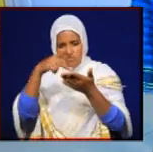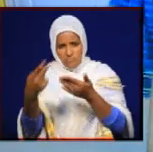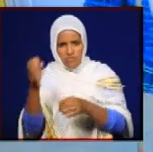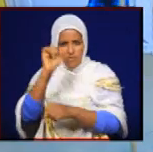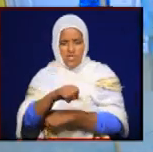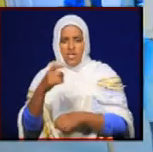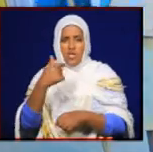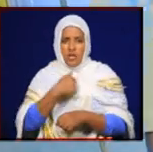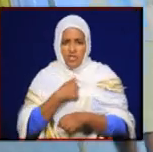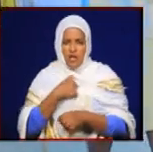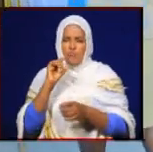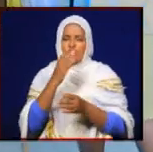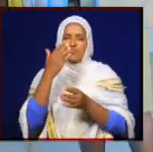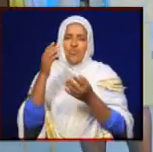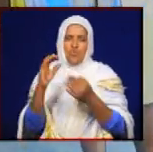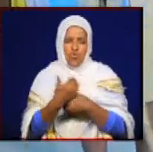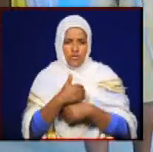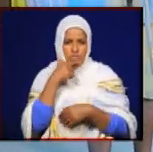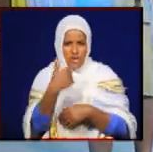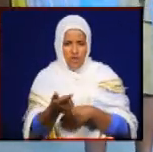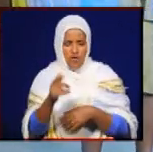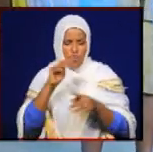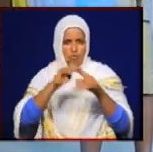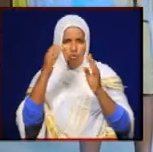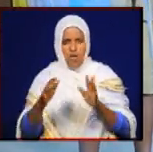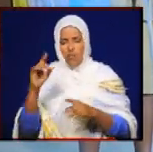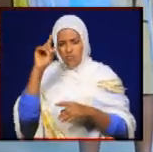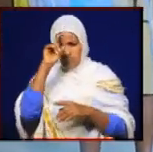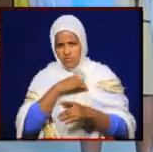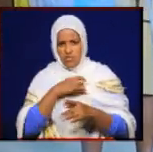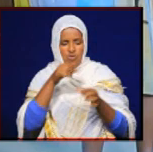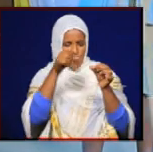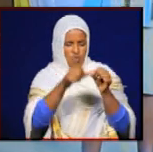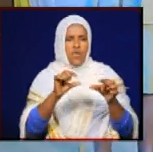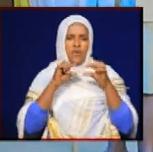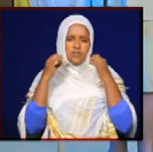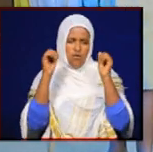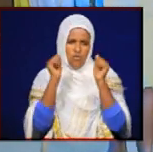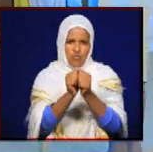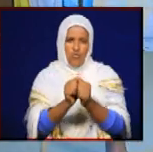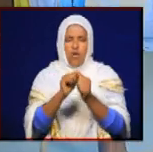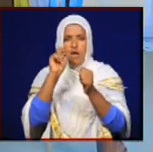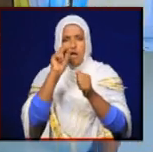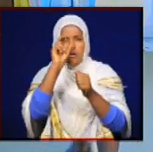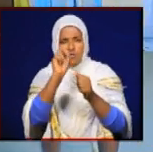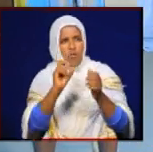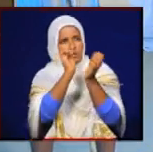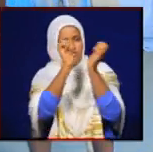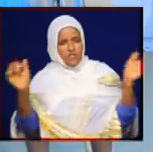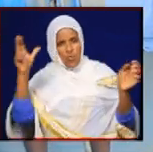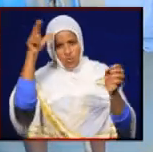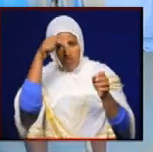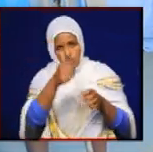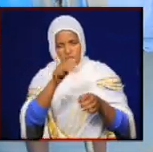ይረታ። እኔስ ምን ወጥቶልኝ ባል ሙያ የተንጉስ ውሎ የተቀስ አድዋን